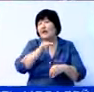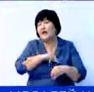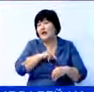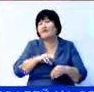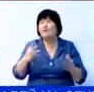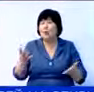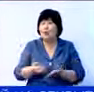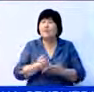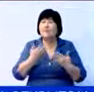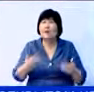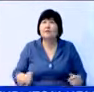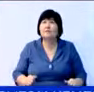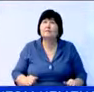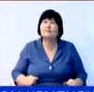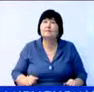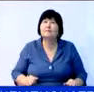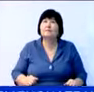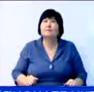успехов.